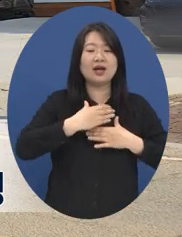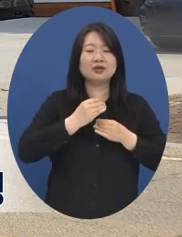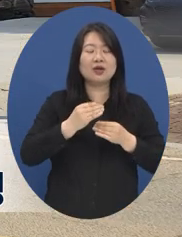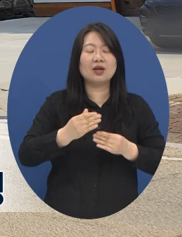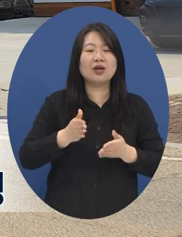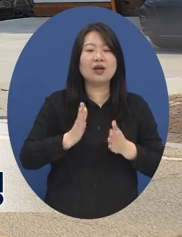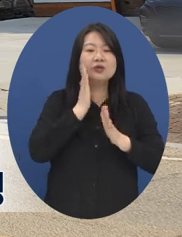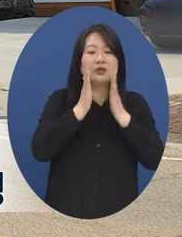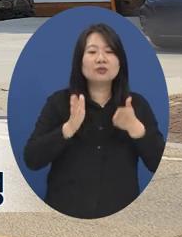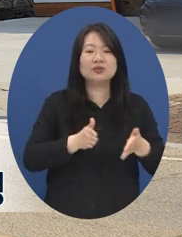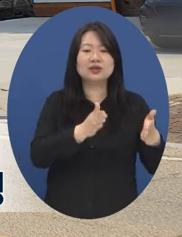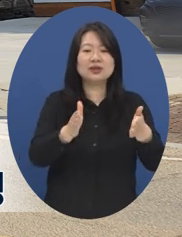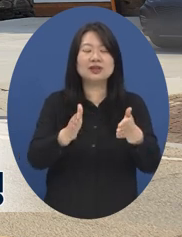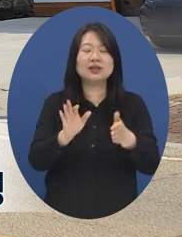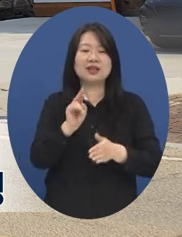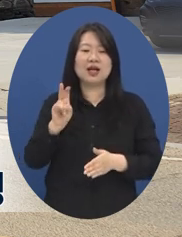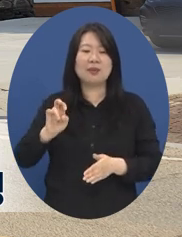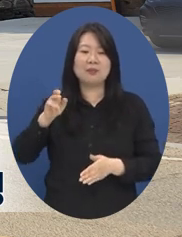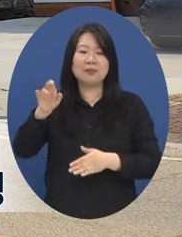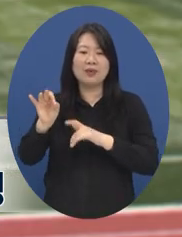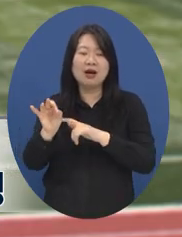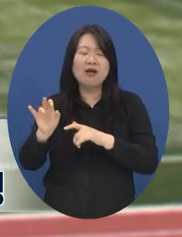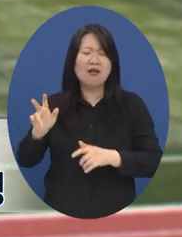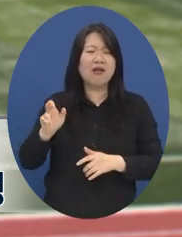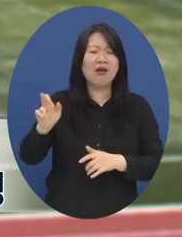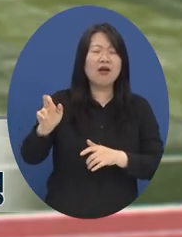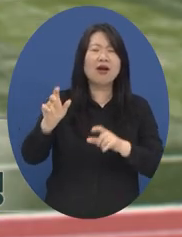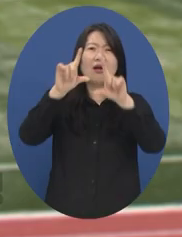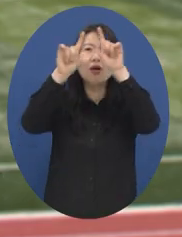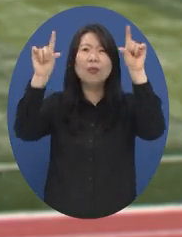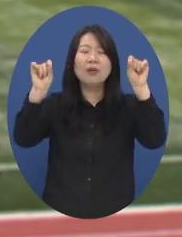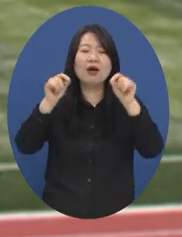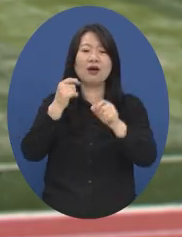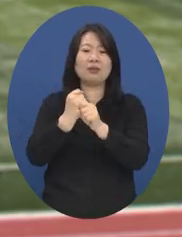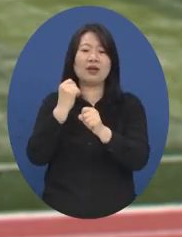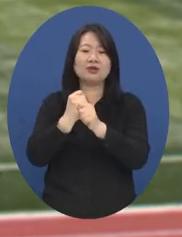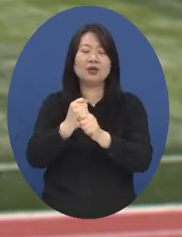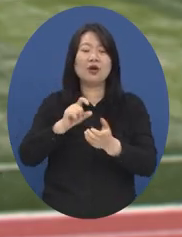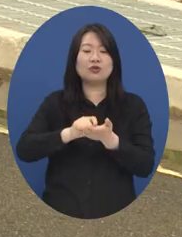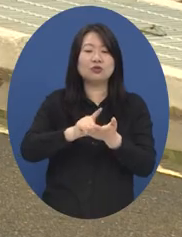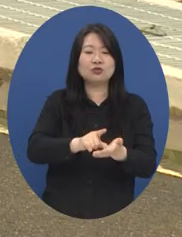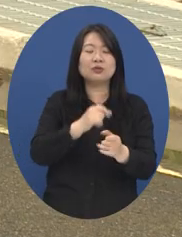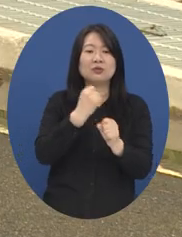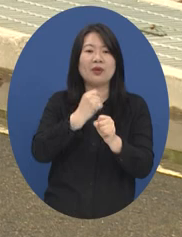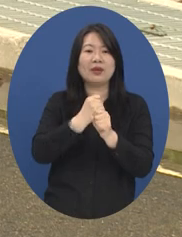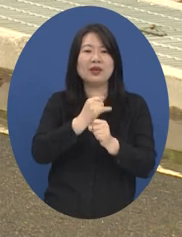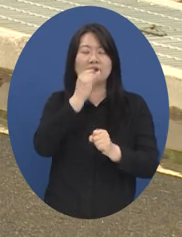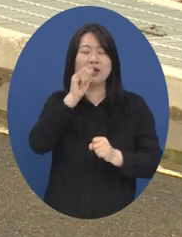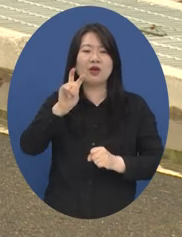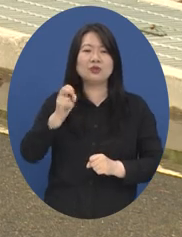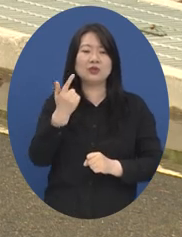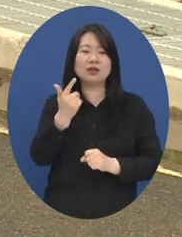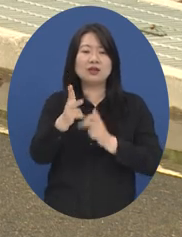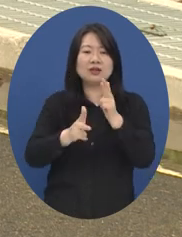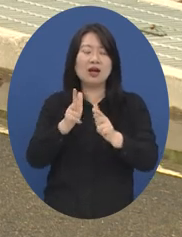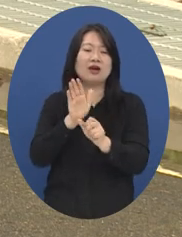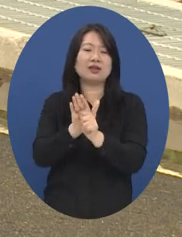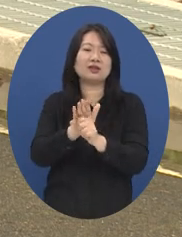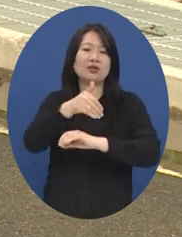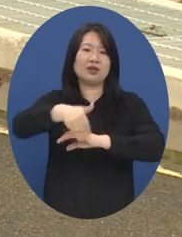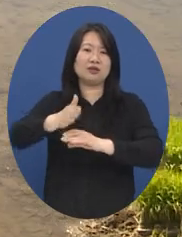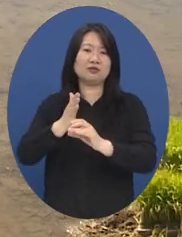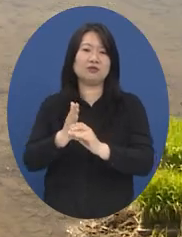께 양평 사격장 주변 전광판 설치 제 동두천 주민 개방 축구장 조성 등 26개 사업을 지원할